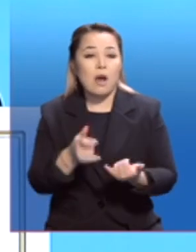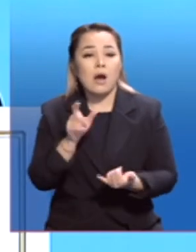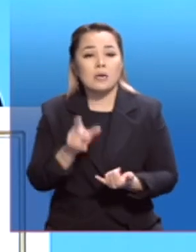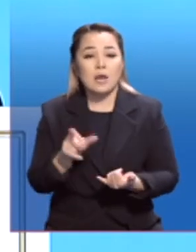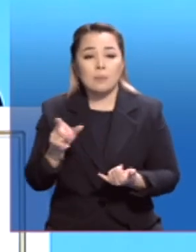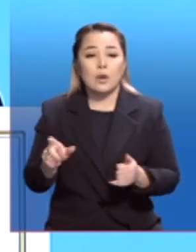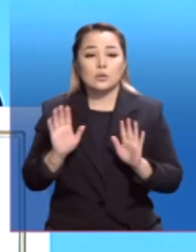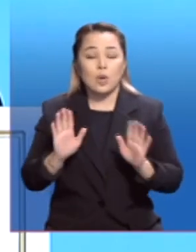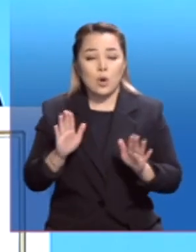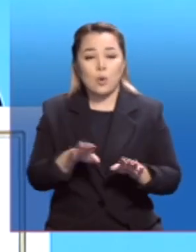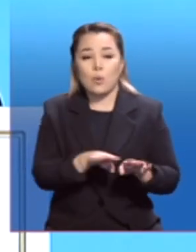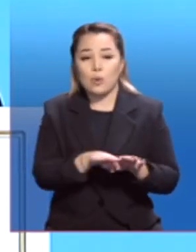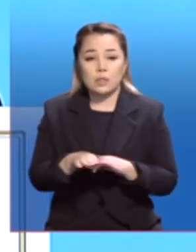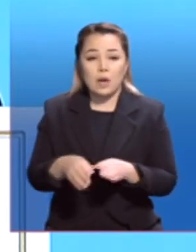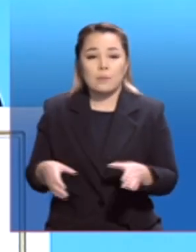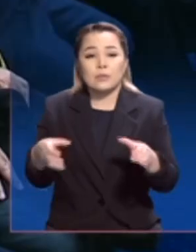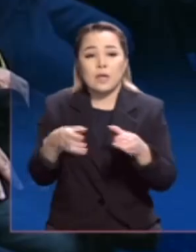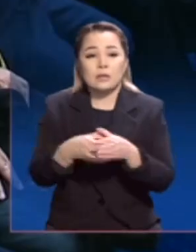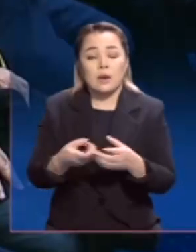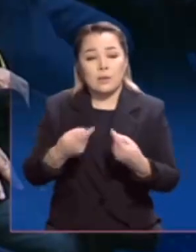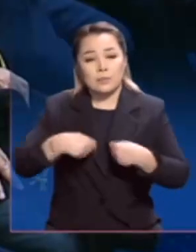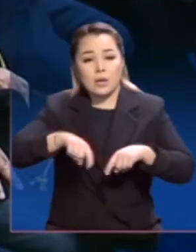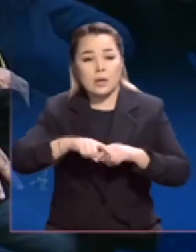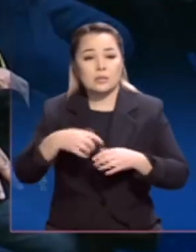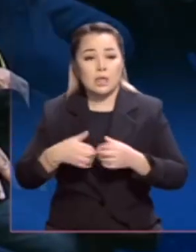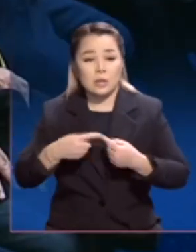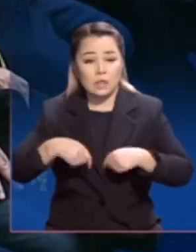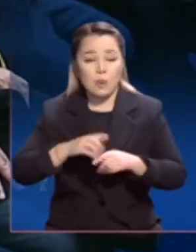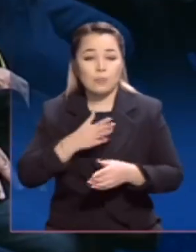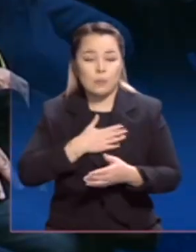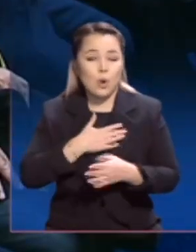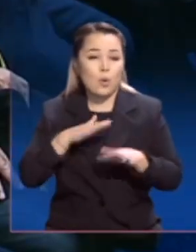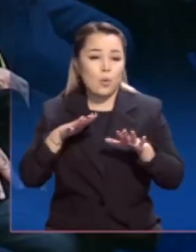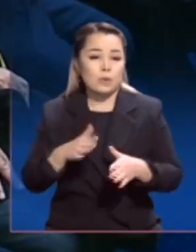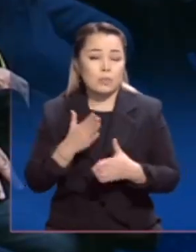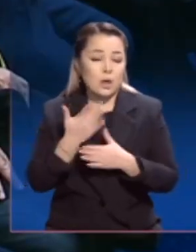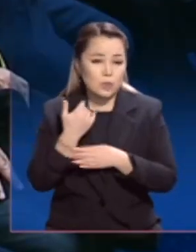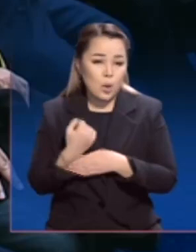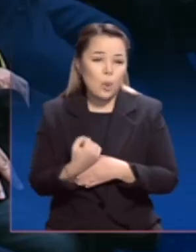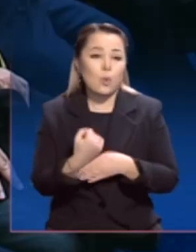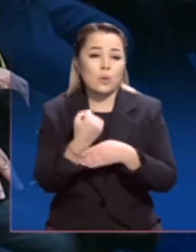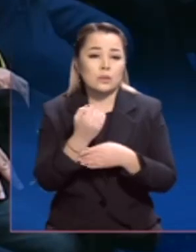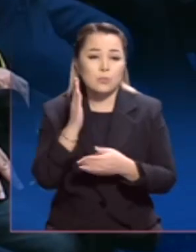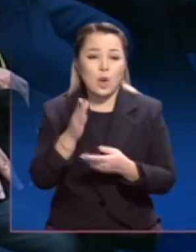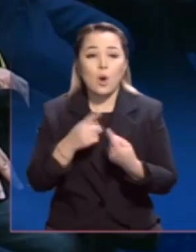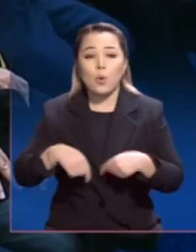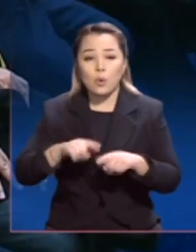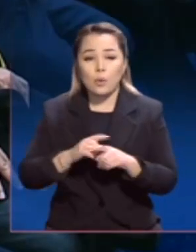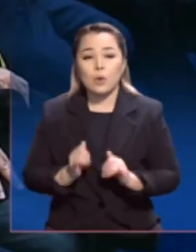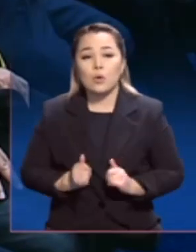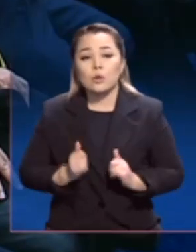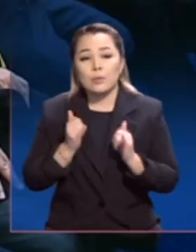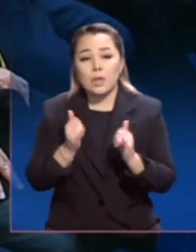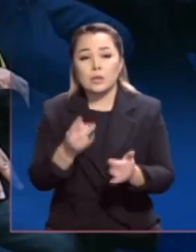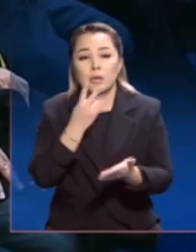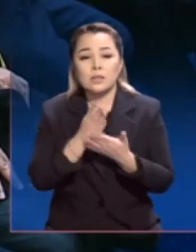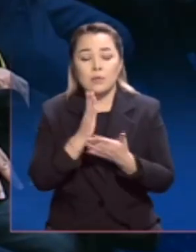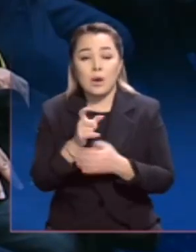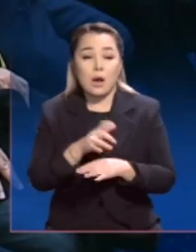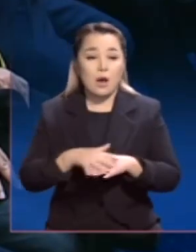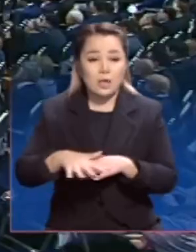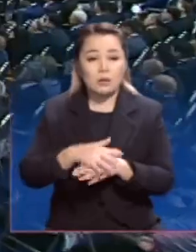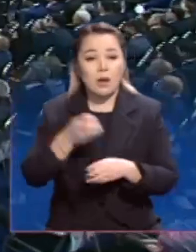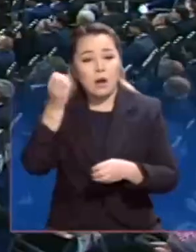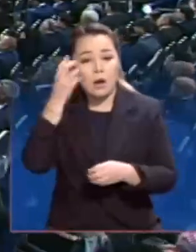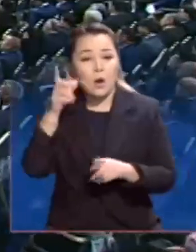ғана ортамызда орын бар. Оларға қолдау көрсетеміз, ал қоғам құрметін білдіреді. Халқымыздың